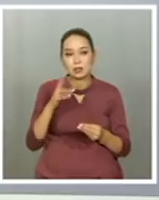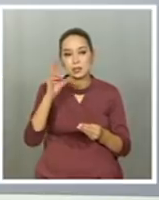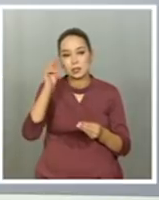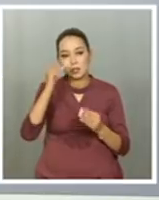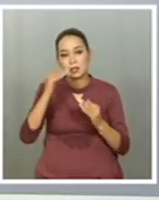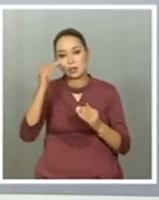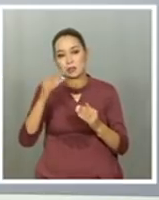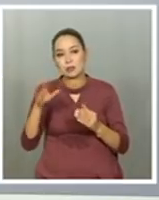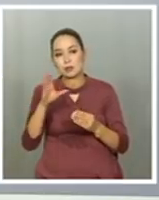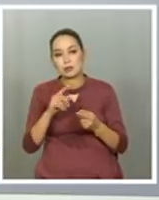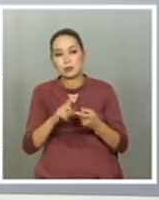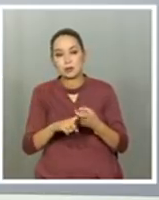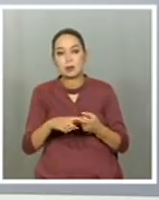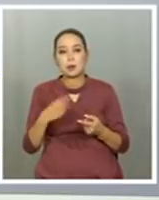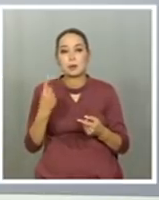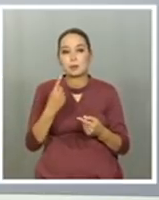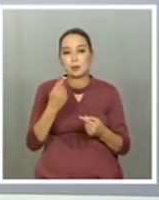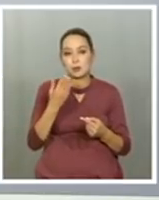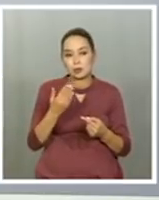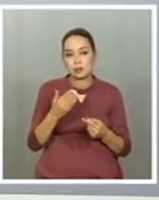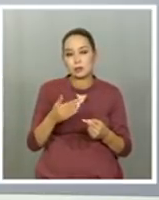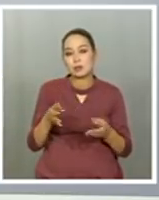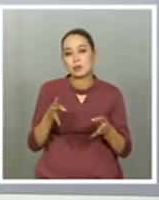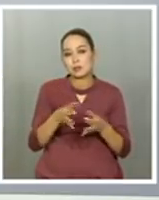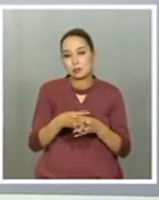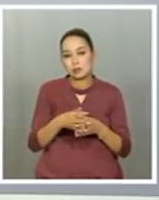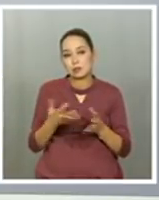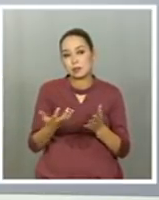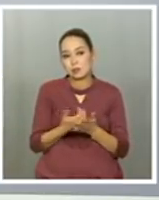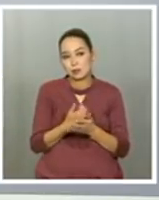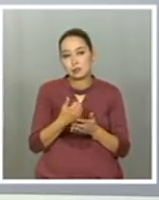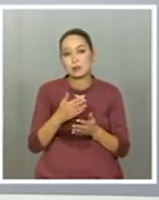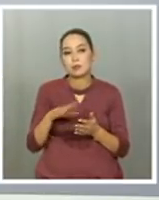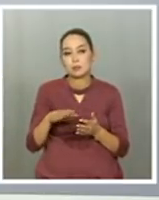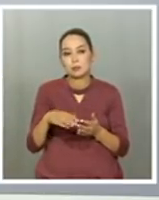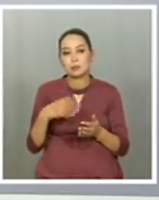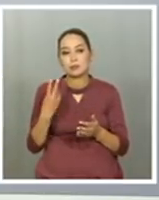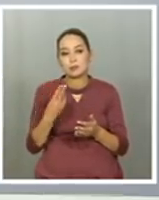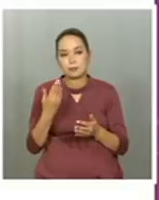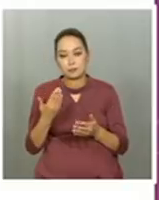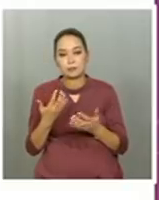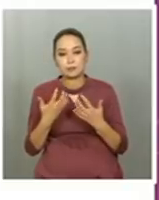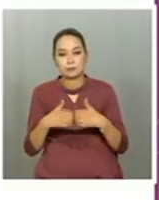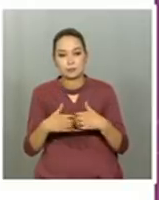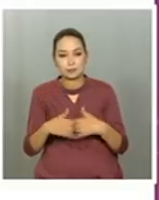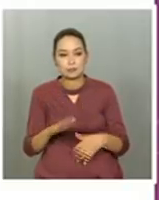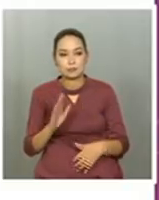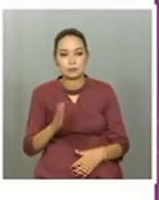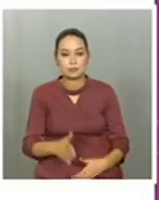элементті бірінші қойып аламыз, содан ары қарай есепті шығарсақ, есебіміз жеңіл шығады.